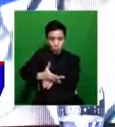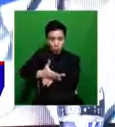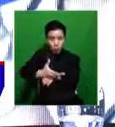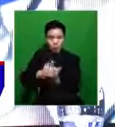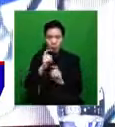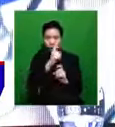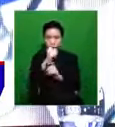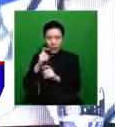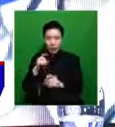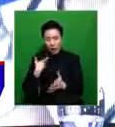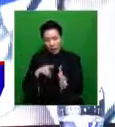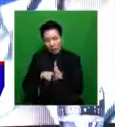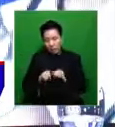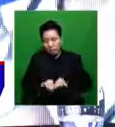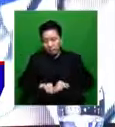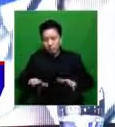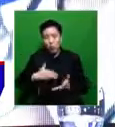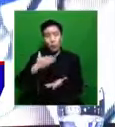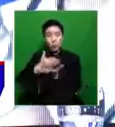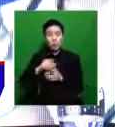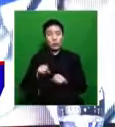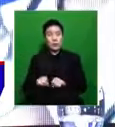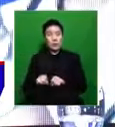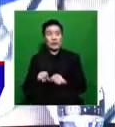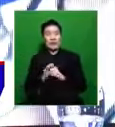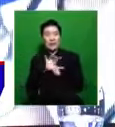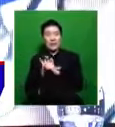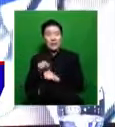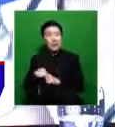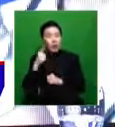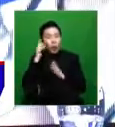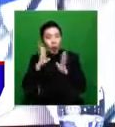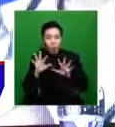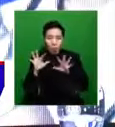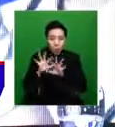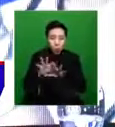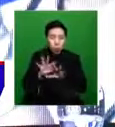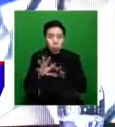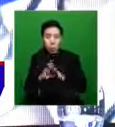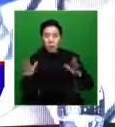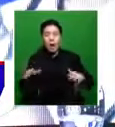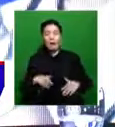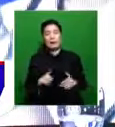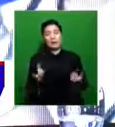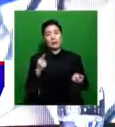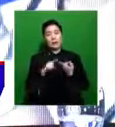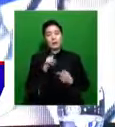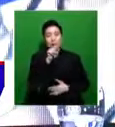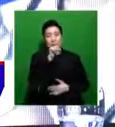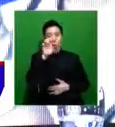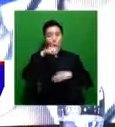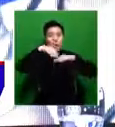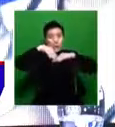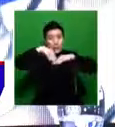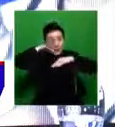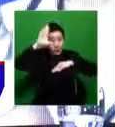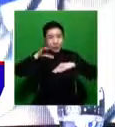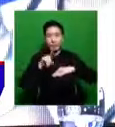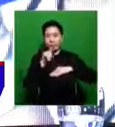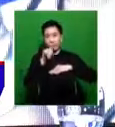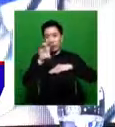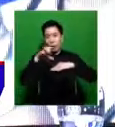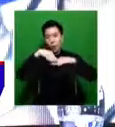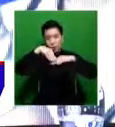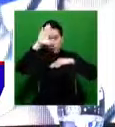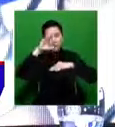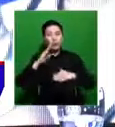ความเสี่ยงสูงต่อการแพร่ระบาดของโรคโควิด-19 ที่มีจำนวนผู้เข้าร่วมกิจกรรมเกินกว่า100คนถ้าเข้าร่วมกิจกรรมก็จะ